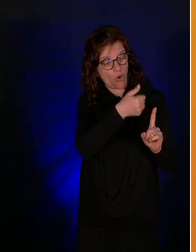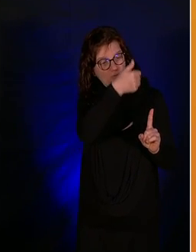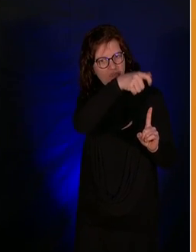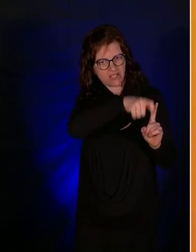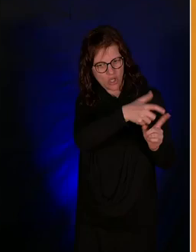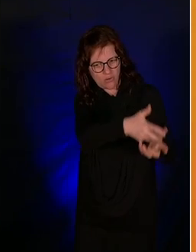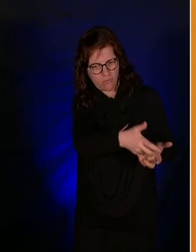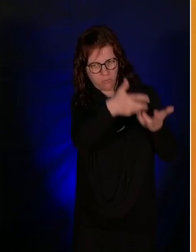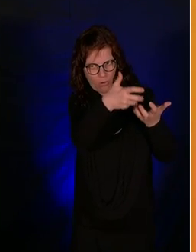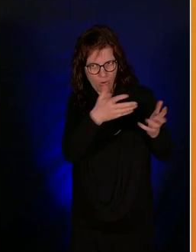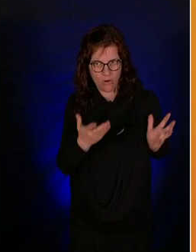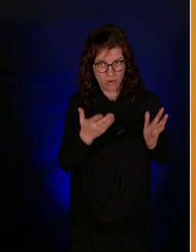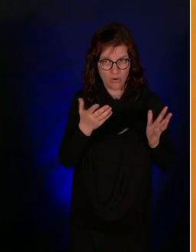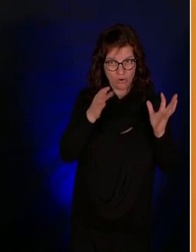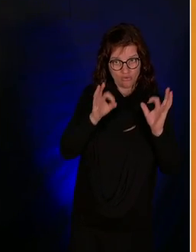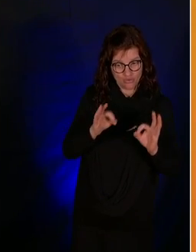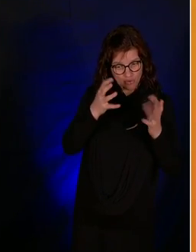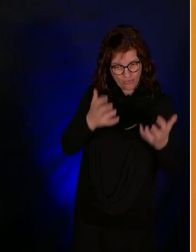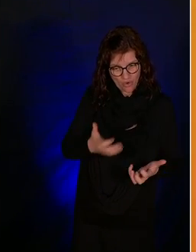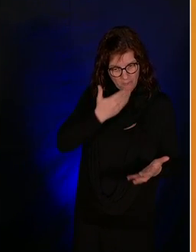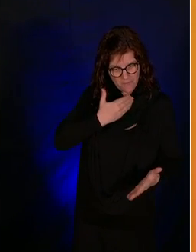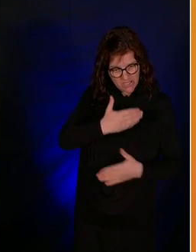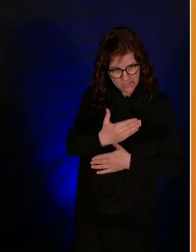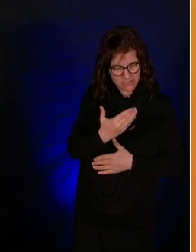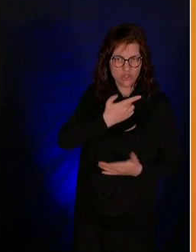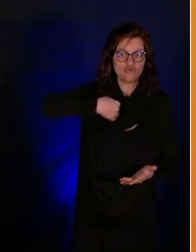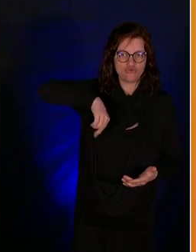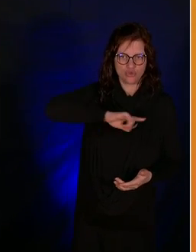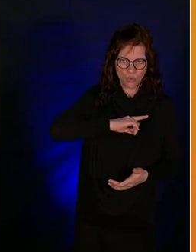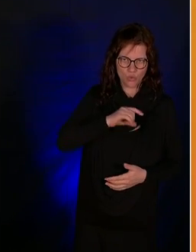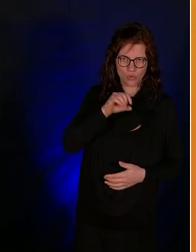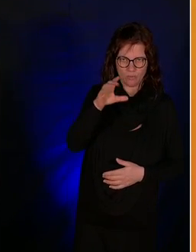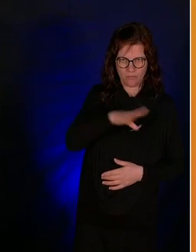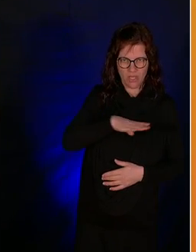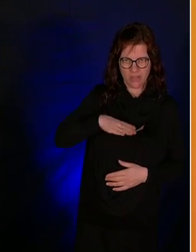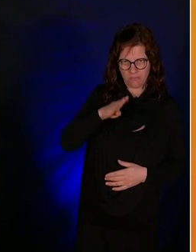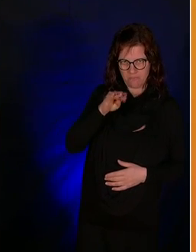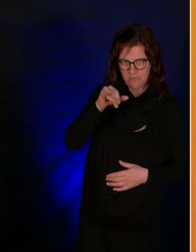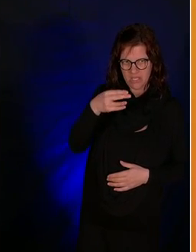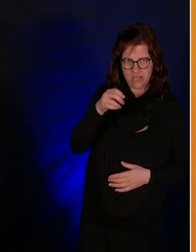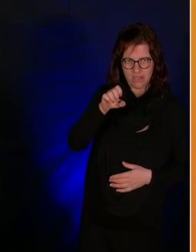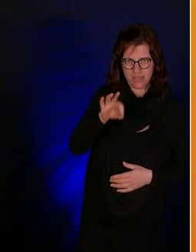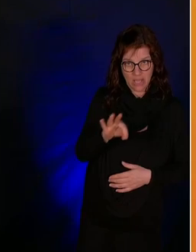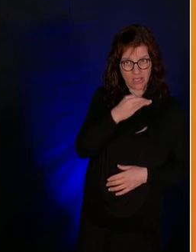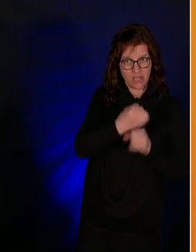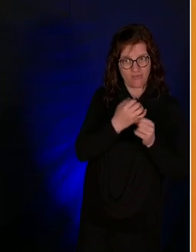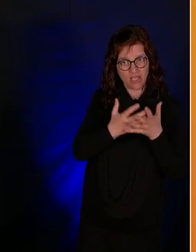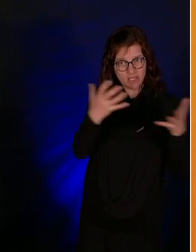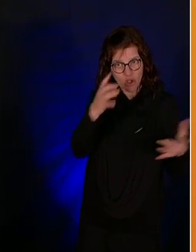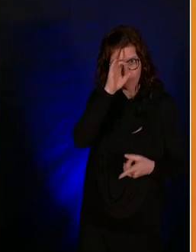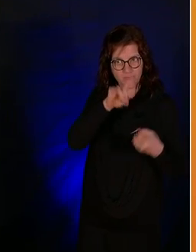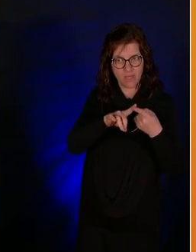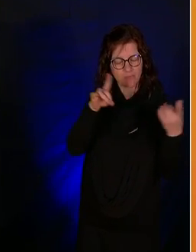tiens en tous les cas à remercier ici nous, parce que j'ai ce mandat-là, Sophie Binet, qui a fait un énorme travail sur le collectif